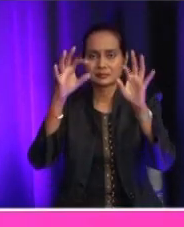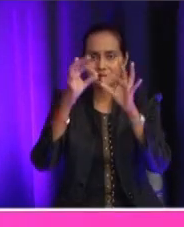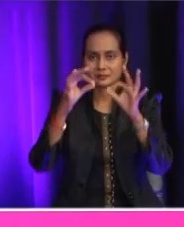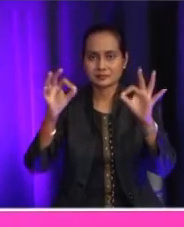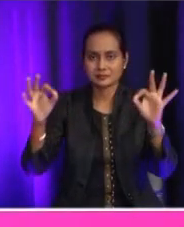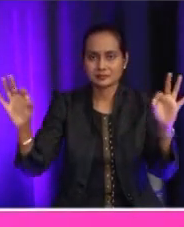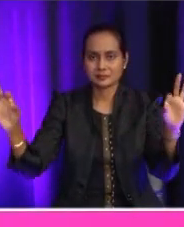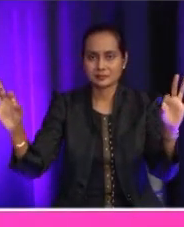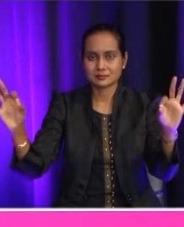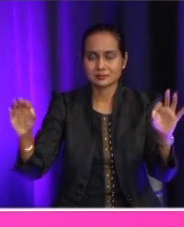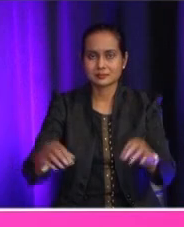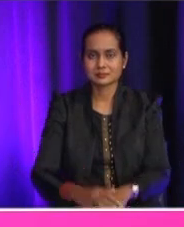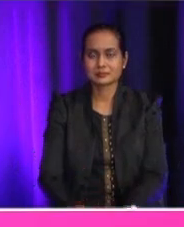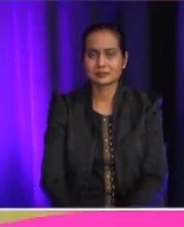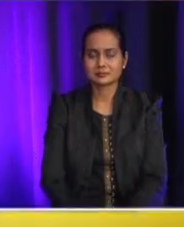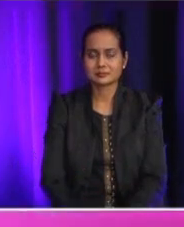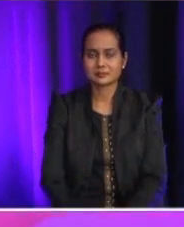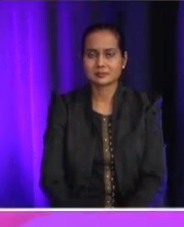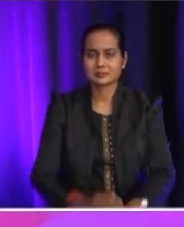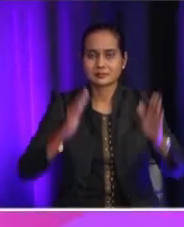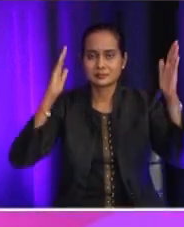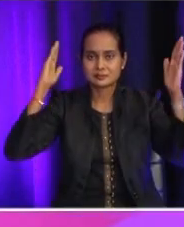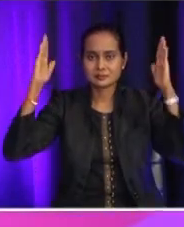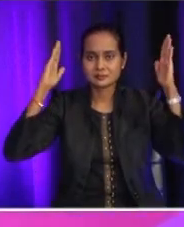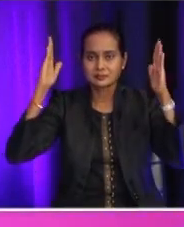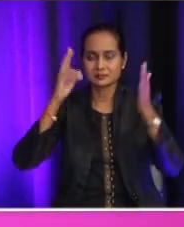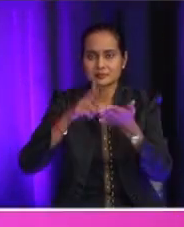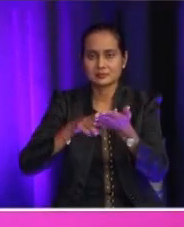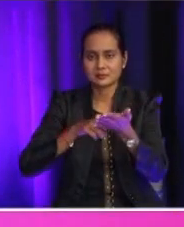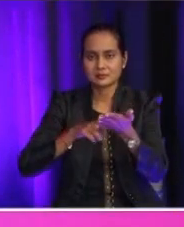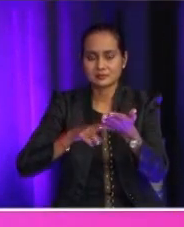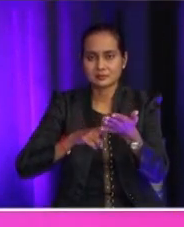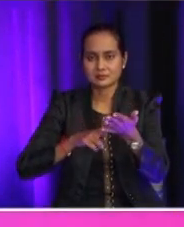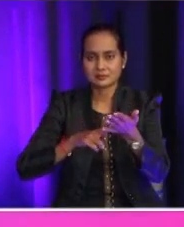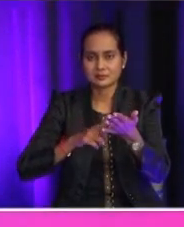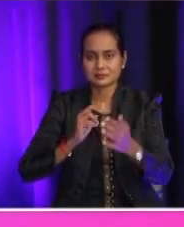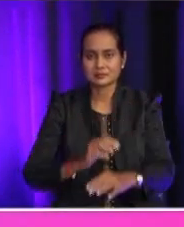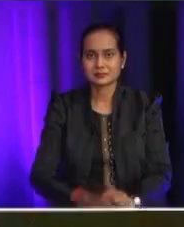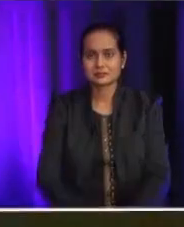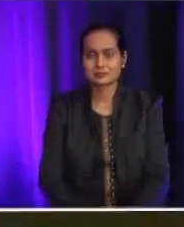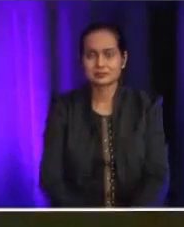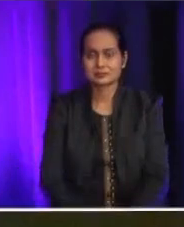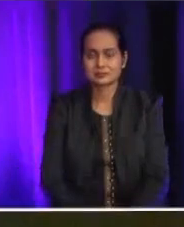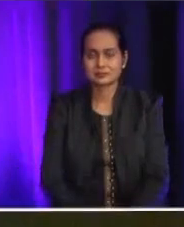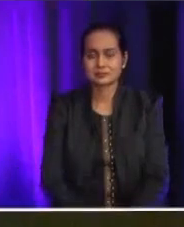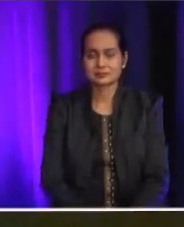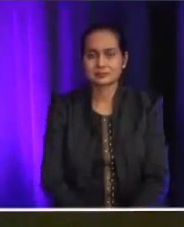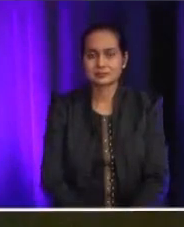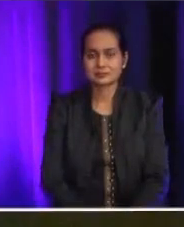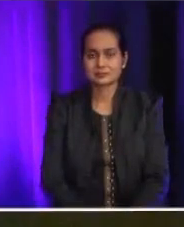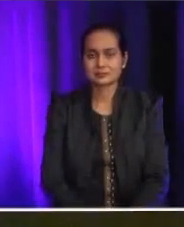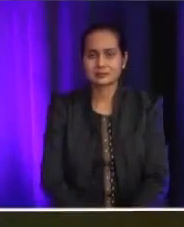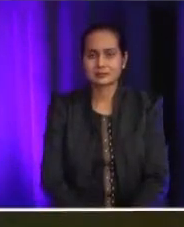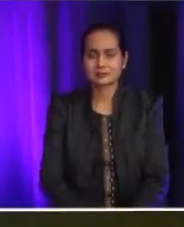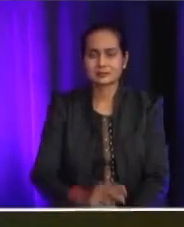Iaitu tanda pagar Malaysia membaca. Ya, dia berkaitan dengan dekat membaca kebangsaan ini.